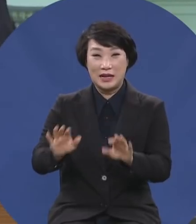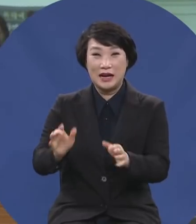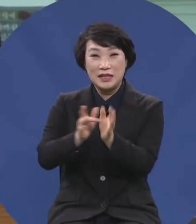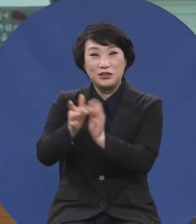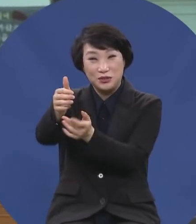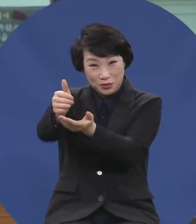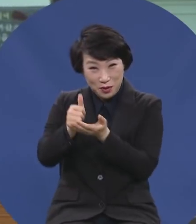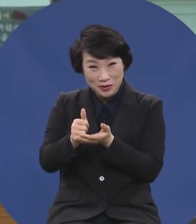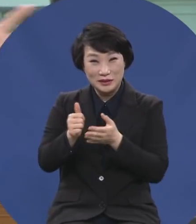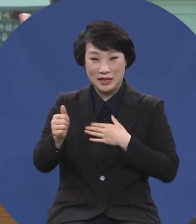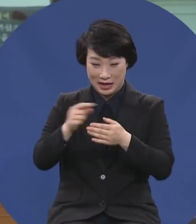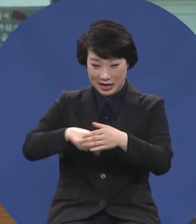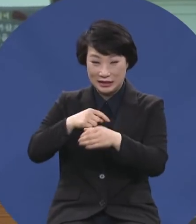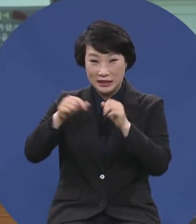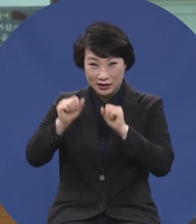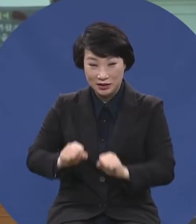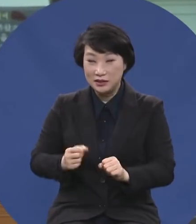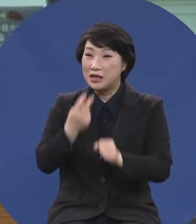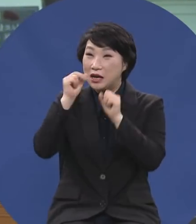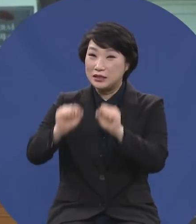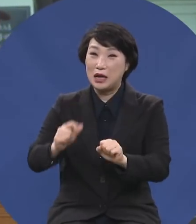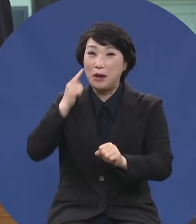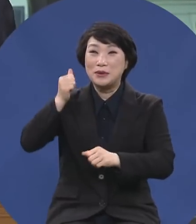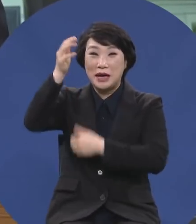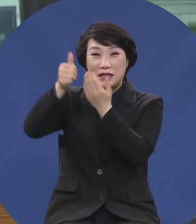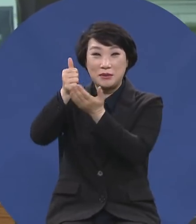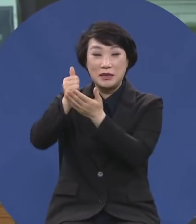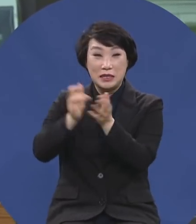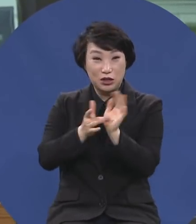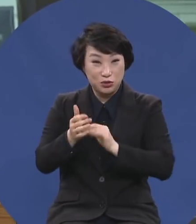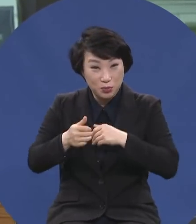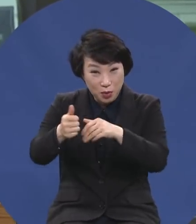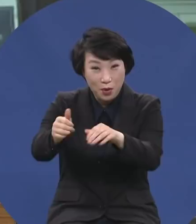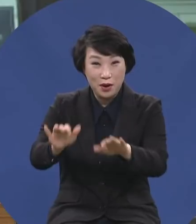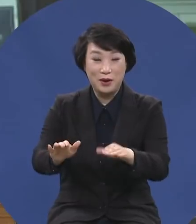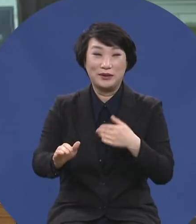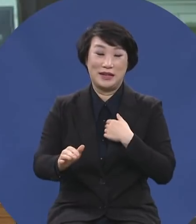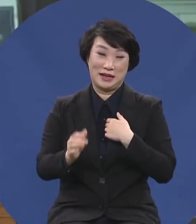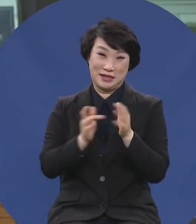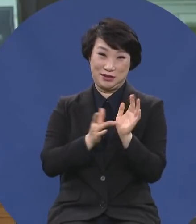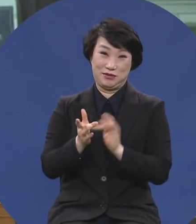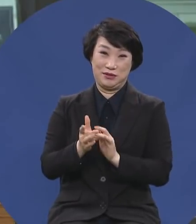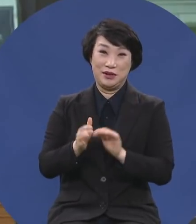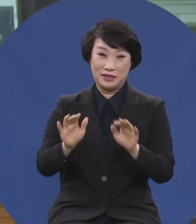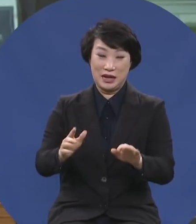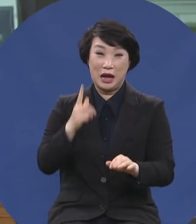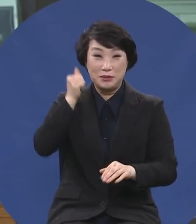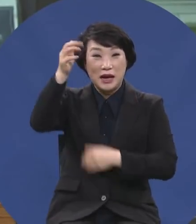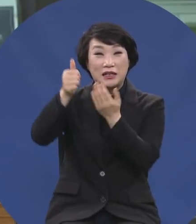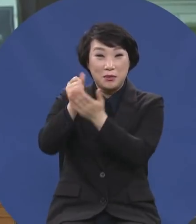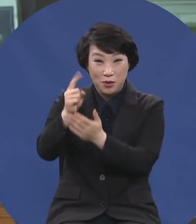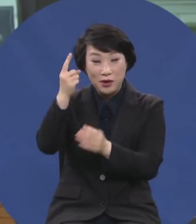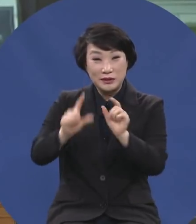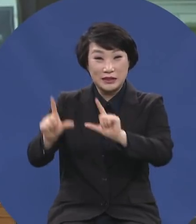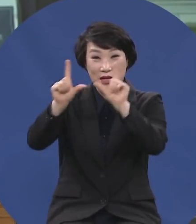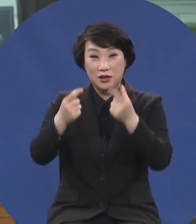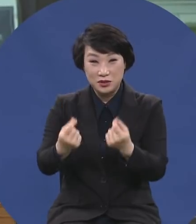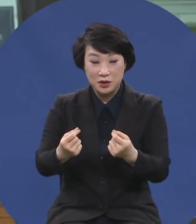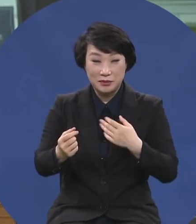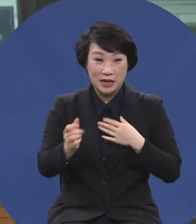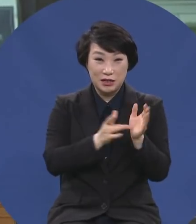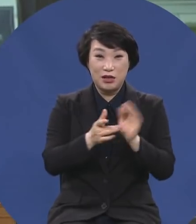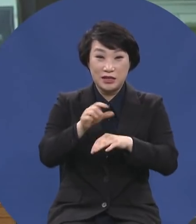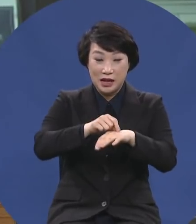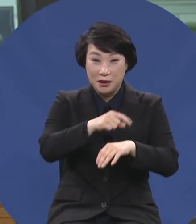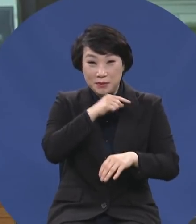거하나니 살아계신 아버지께서 나를 보내심에 내가 아버지로 인하여 사는 것 같이 나를 먹는